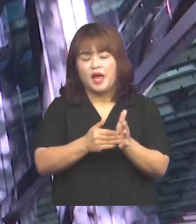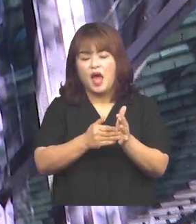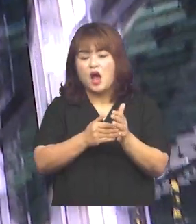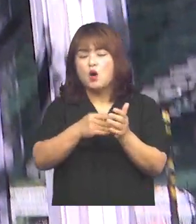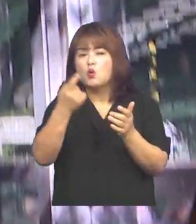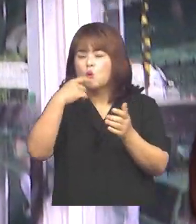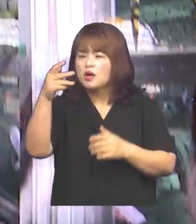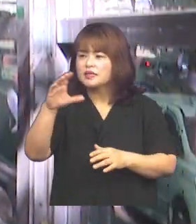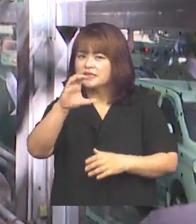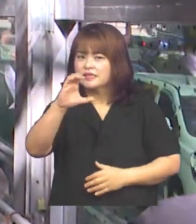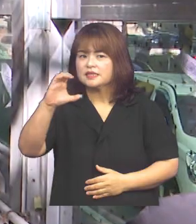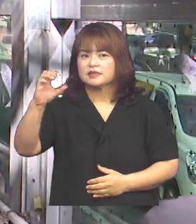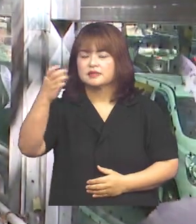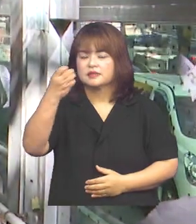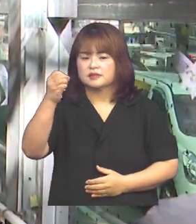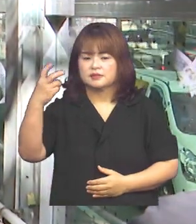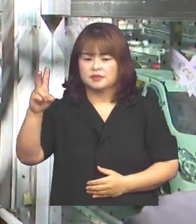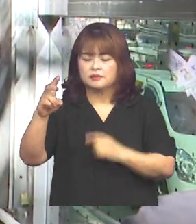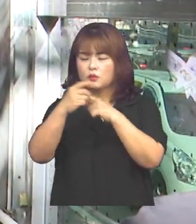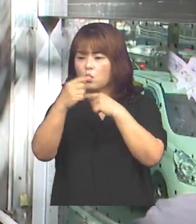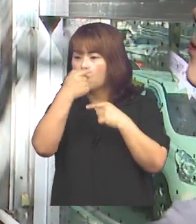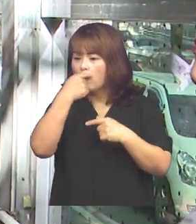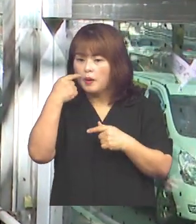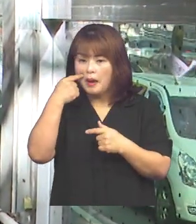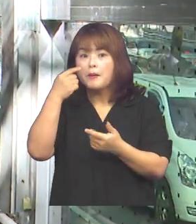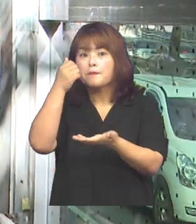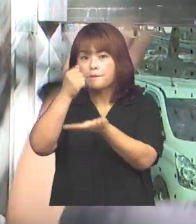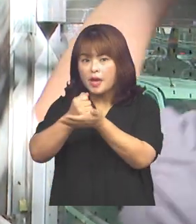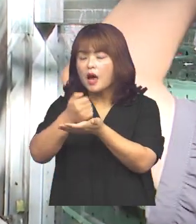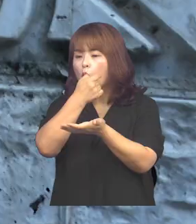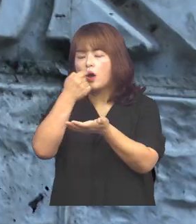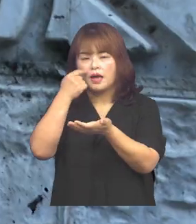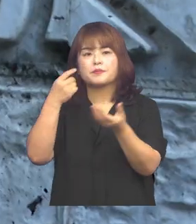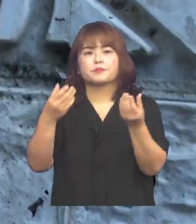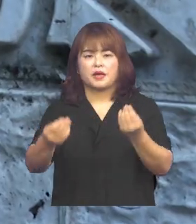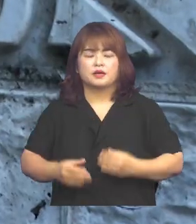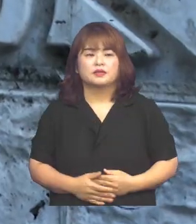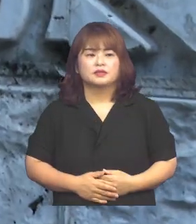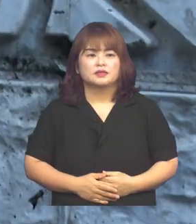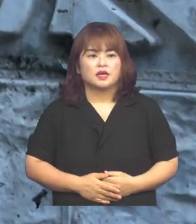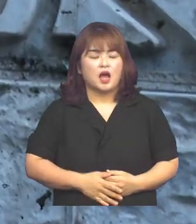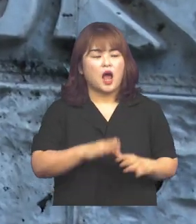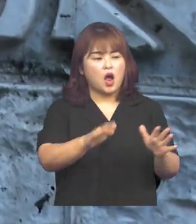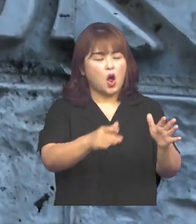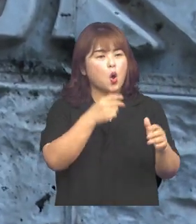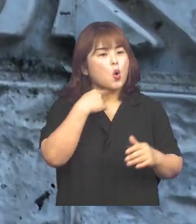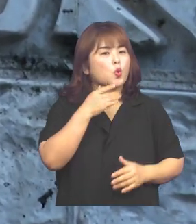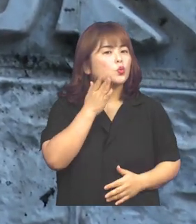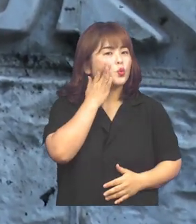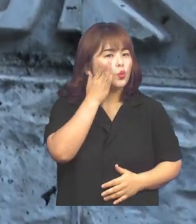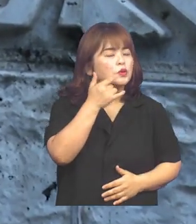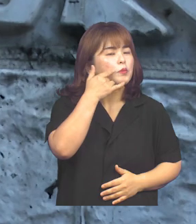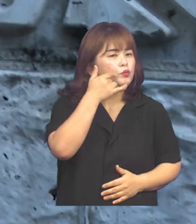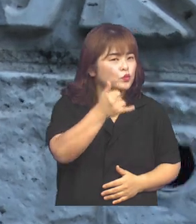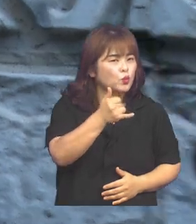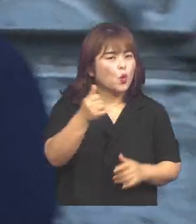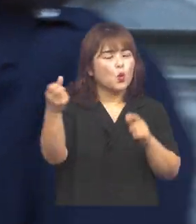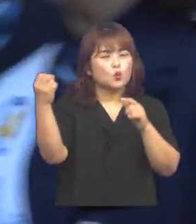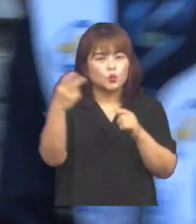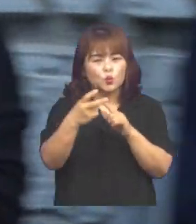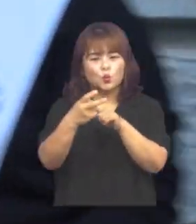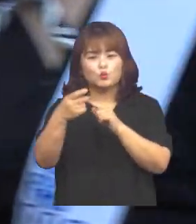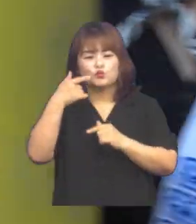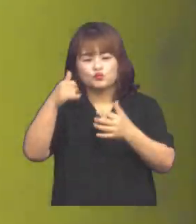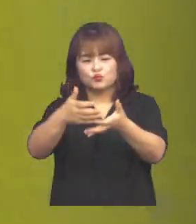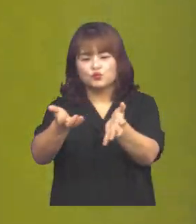보행로에 설치된 CCTV의 정상 작동 여부 등을 확인했습니다. 또한 신촌초 녹색어머니회, 학부모회